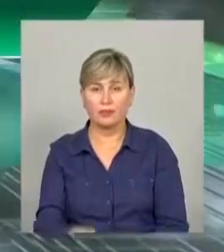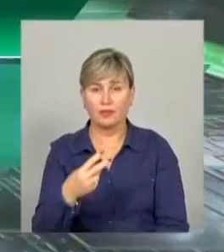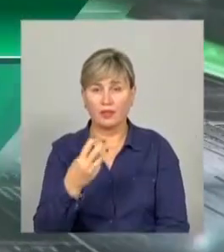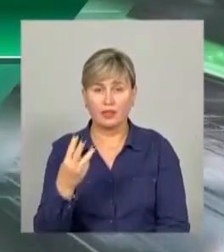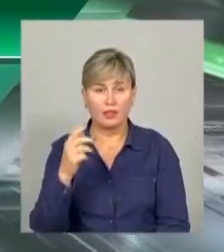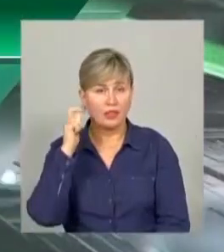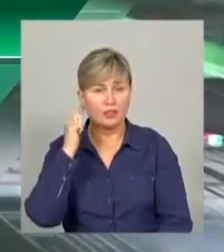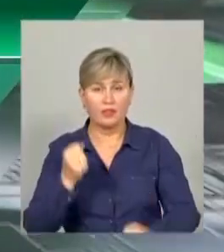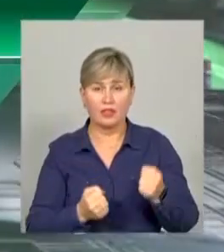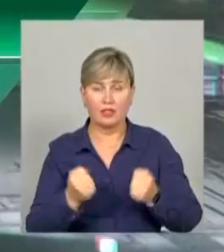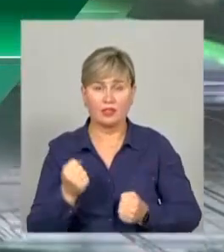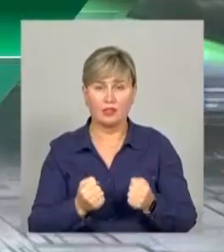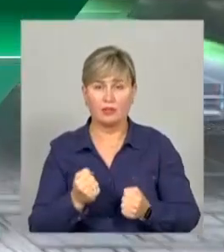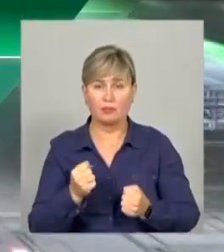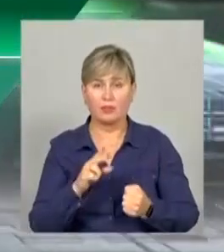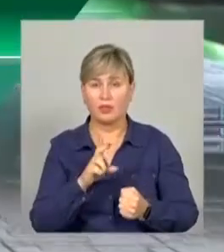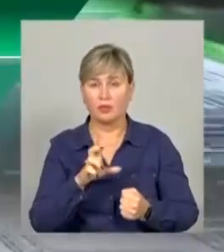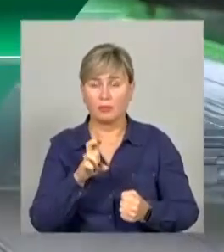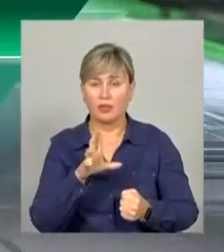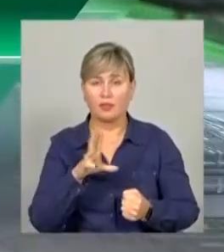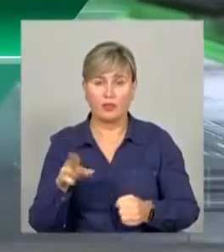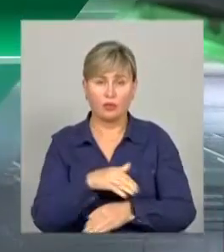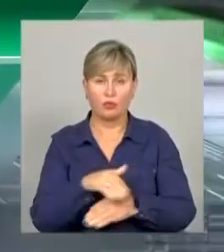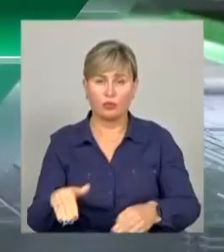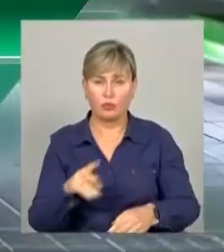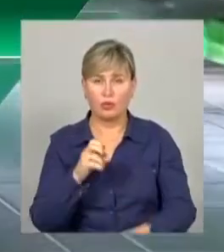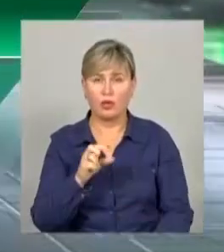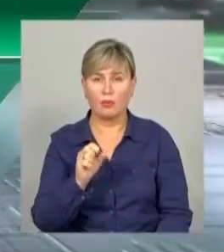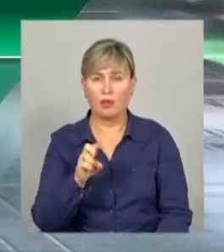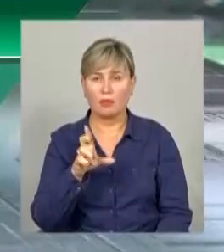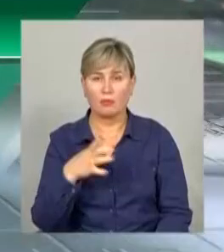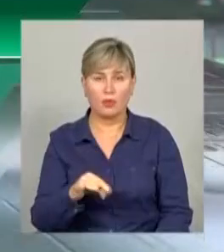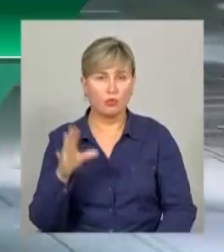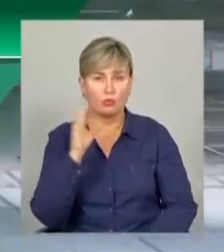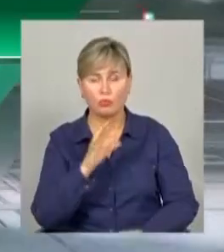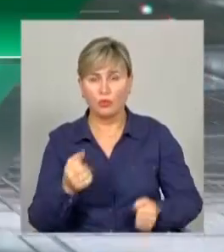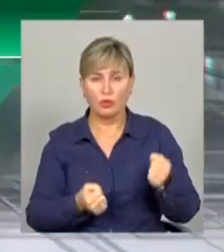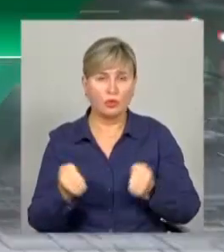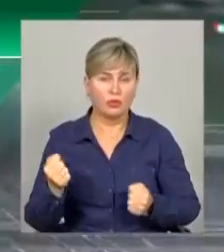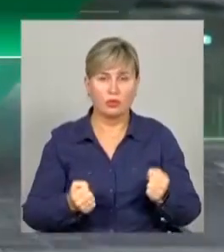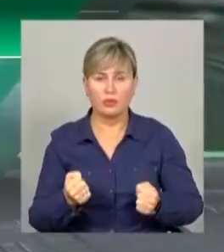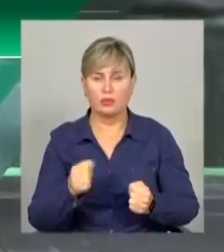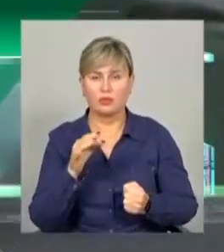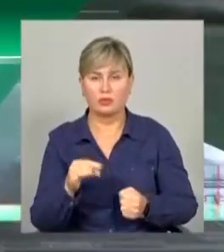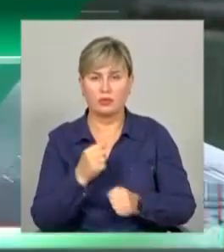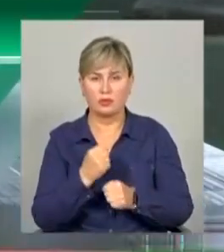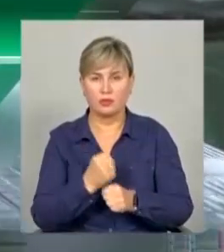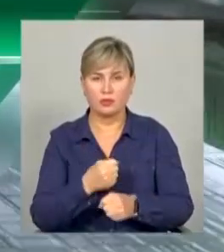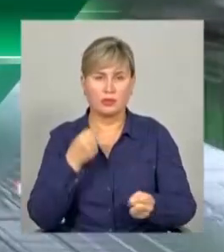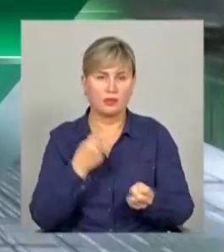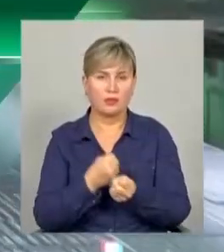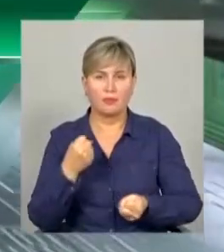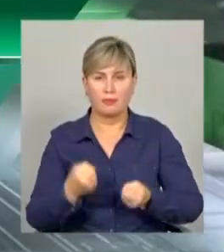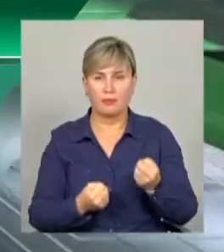23-летний водитель автомашины BMW, следуя по проспекту Хабанбай-Бадыры, не справившись с рулевым управлением, допустил столкновение с